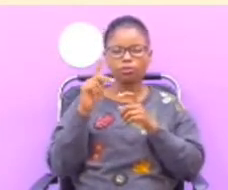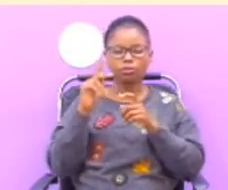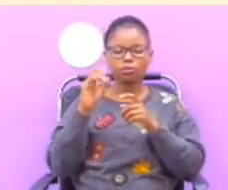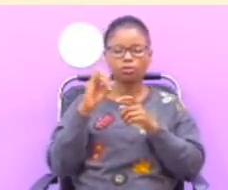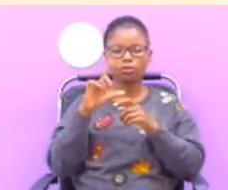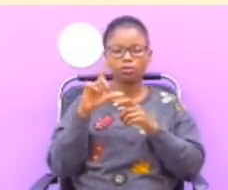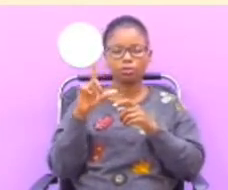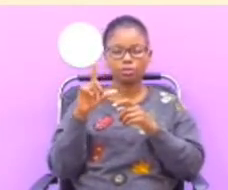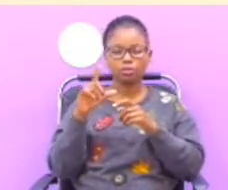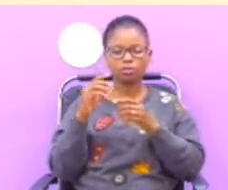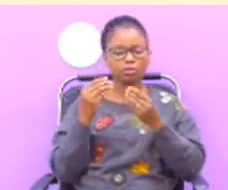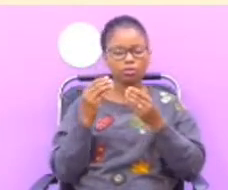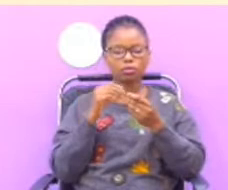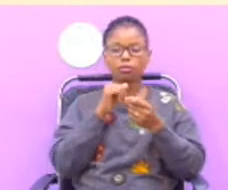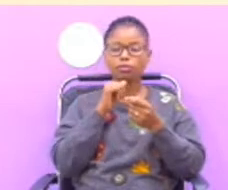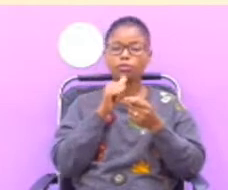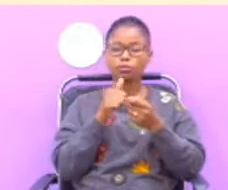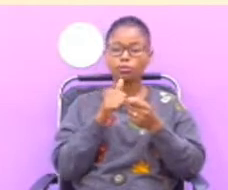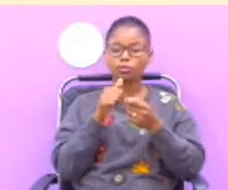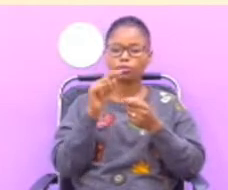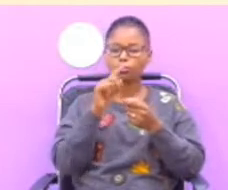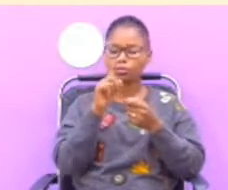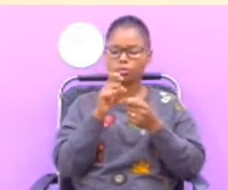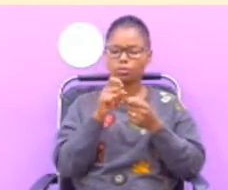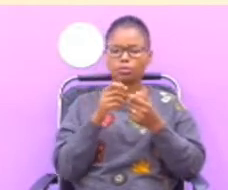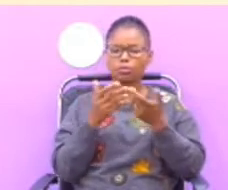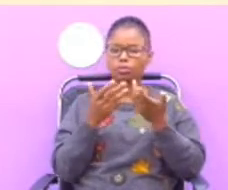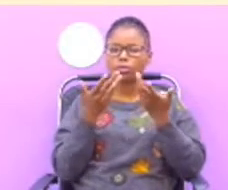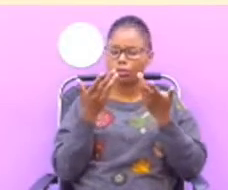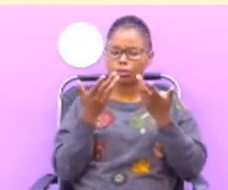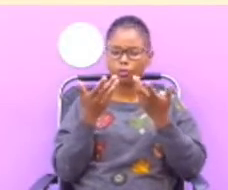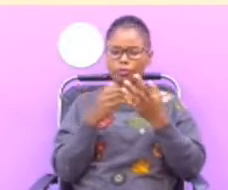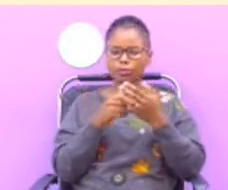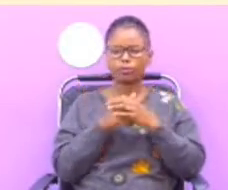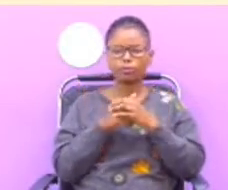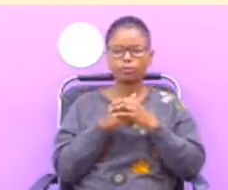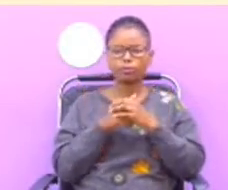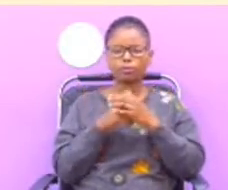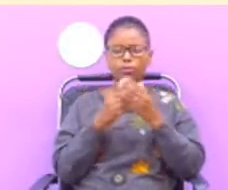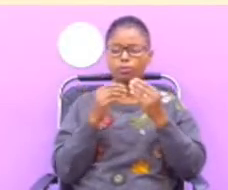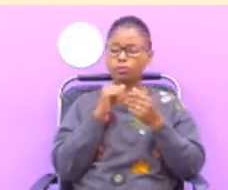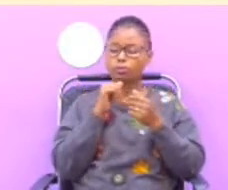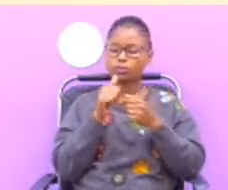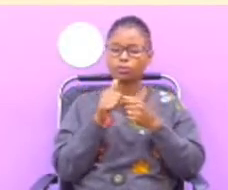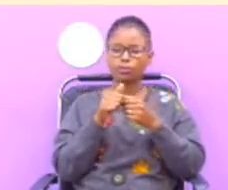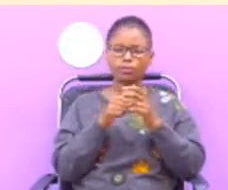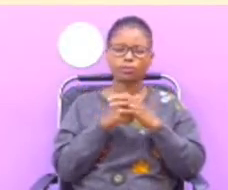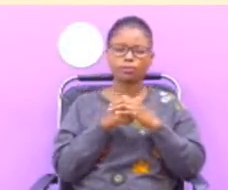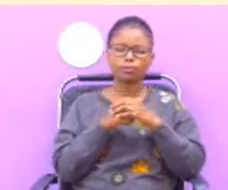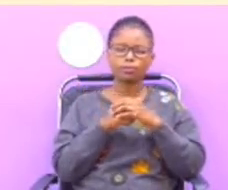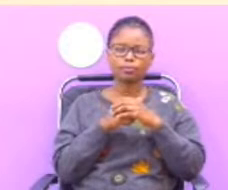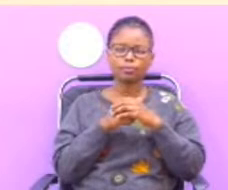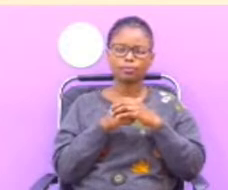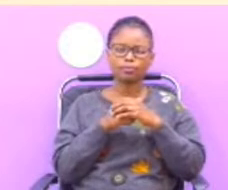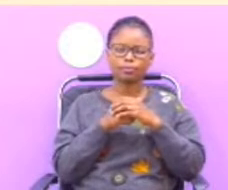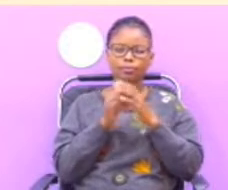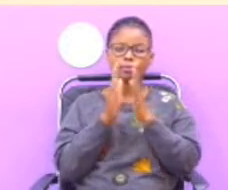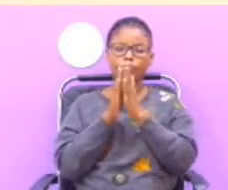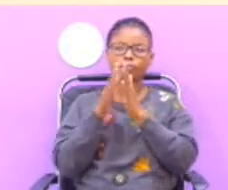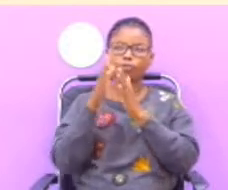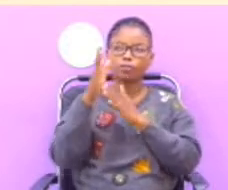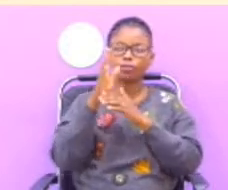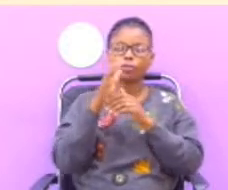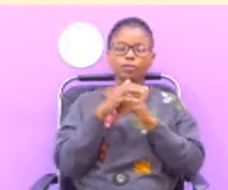Asuriata makelutu wakiri le kai kwa likuhudhu alio na reide vitu. Utia likuhudhu. Bwana asifiwe